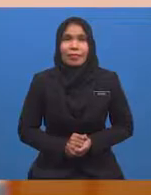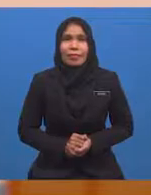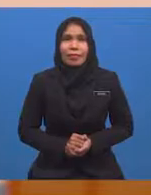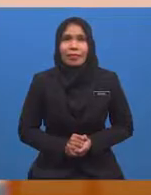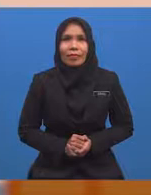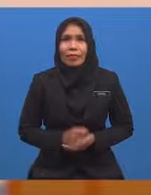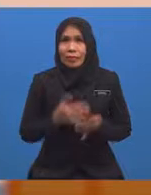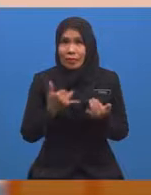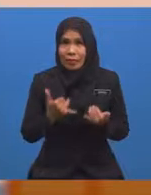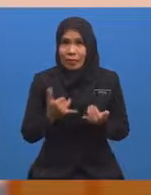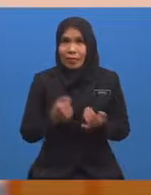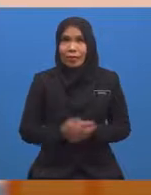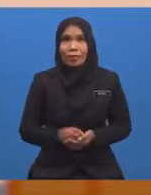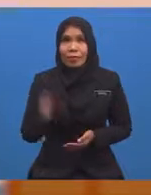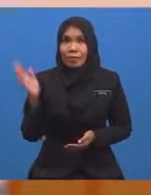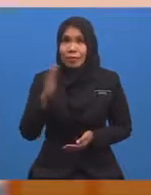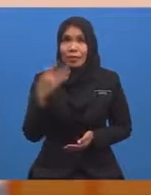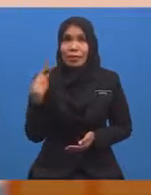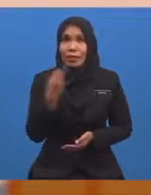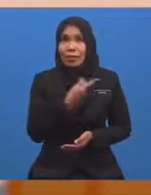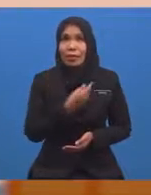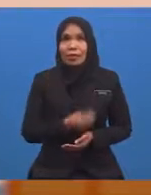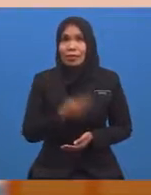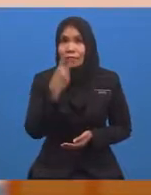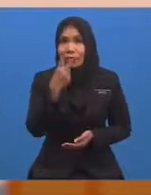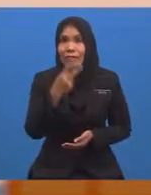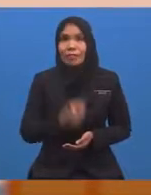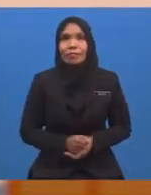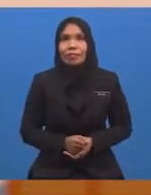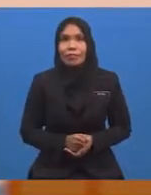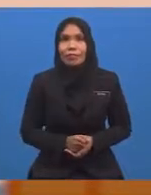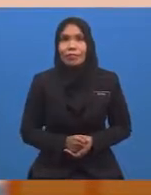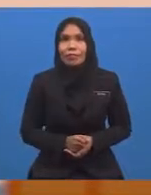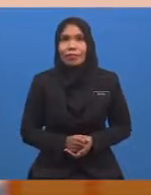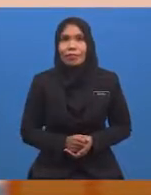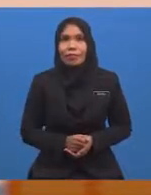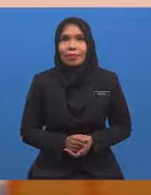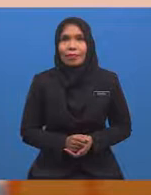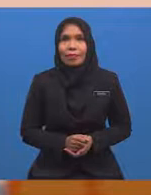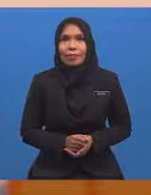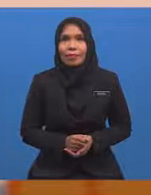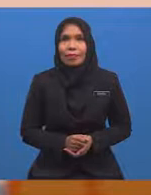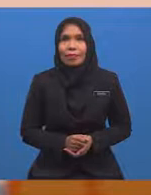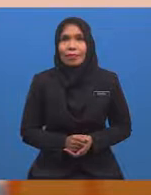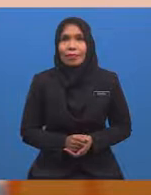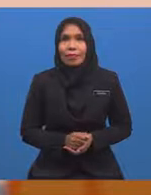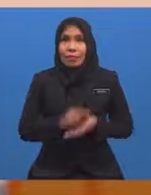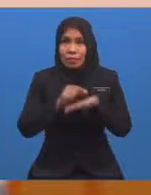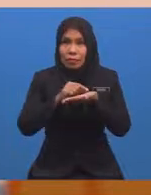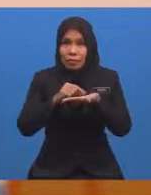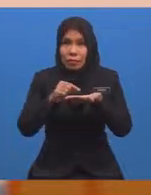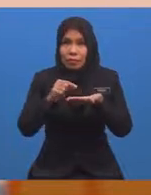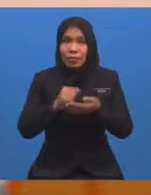oke Sekarang mari kita lihat cara membaca dan menulis sesuatu